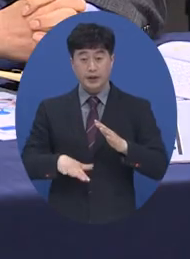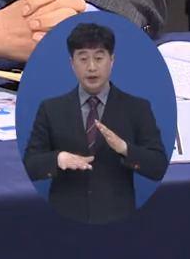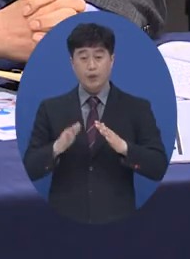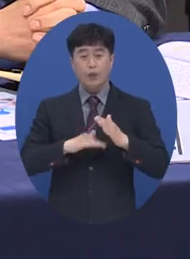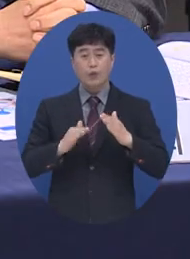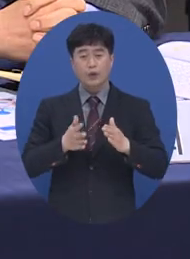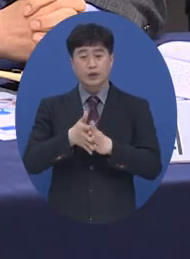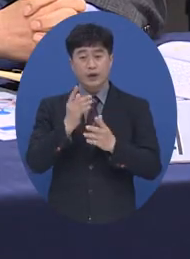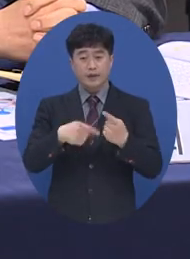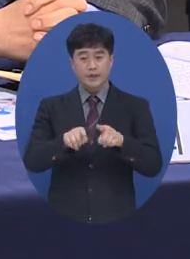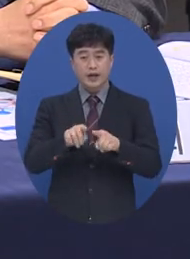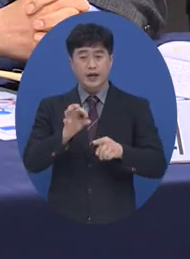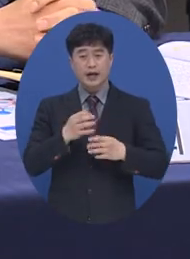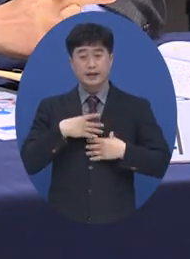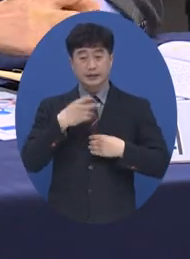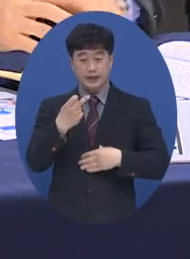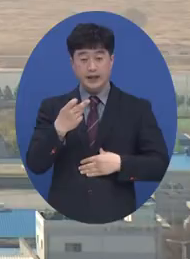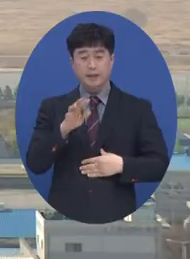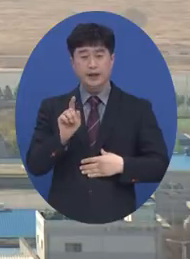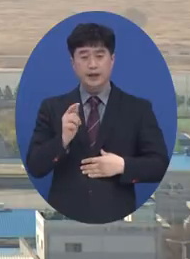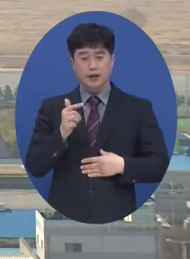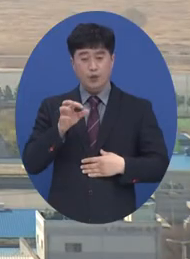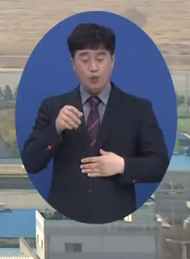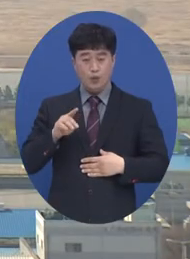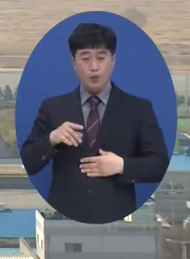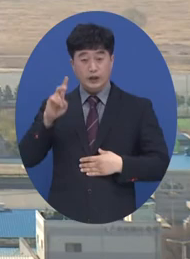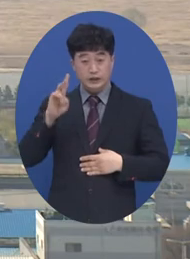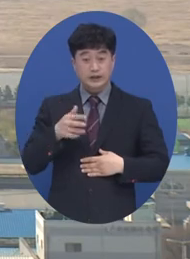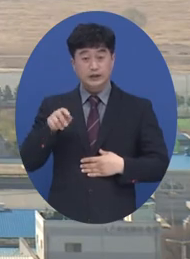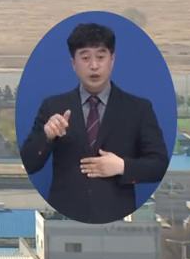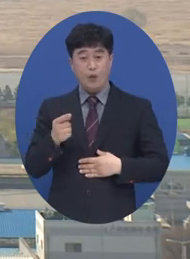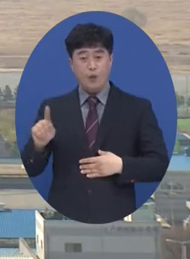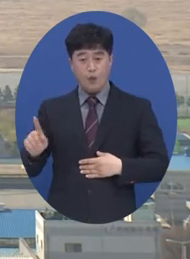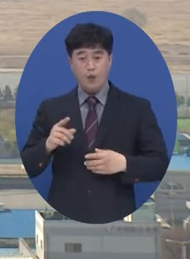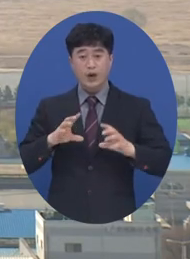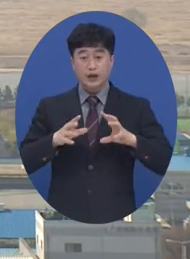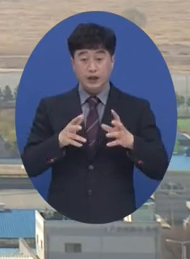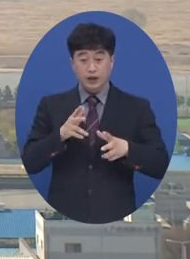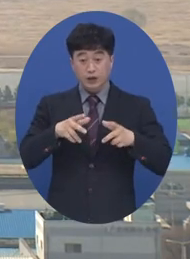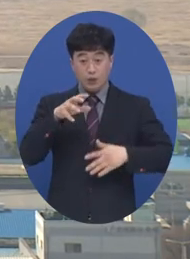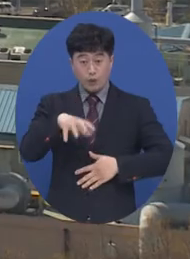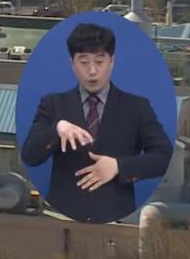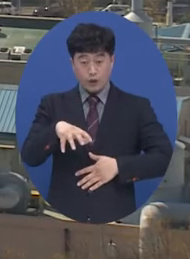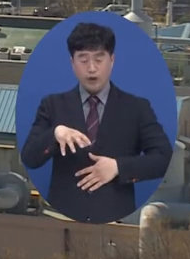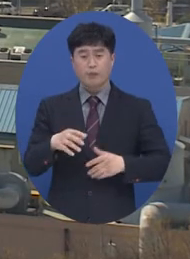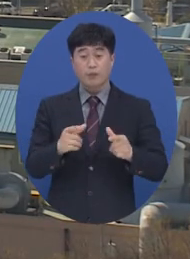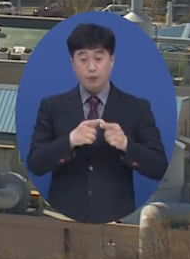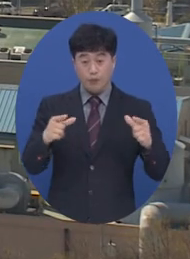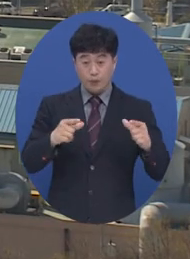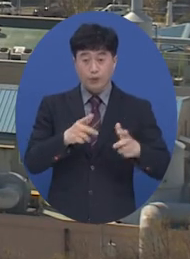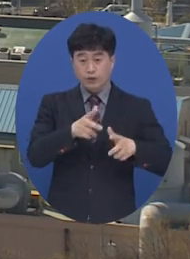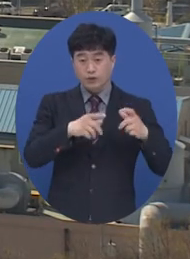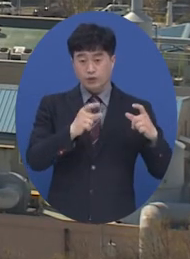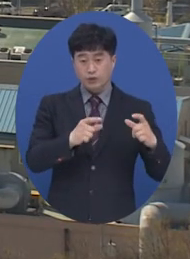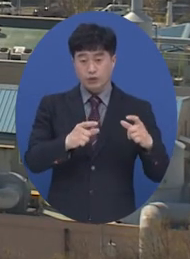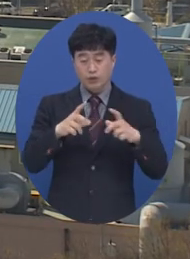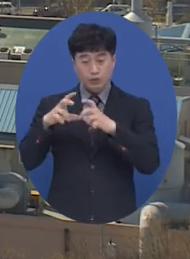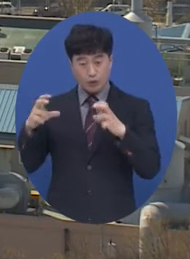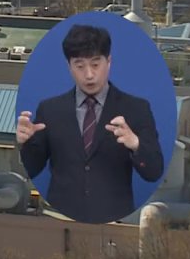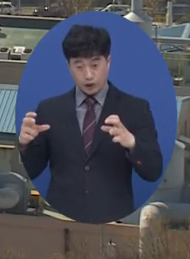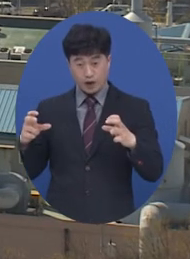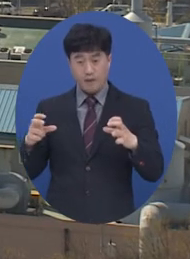함께 안산 반월 시흥시화 국가산단을 거점으로 화성 바란 일반산단과 성남